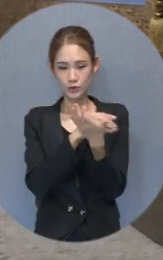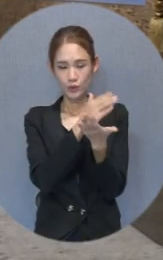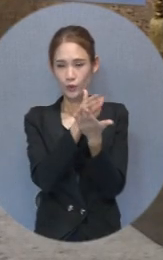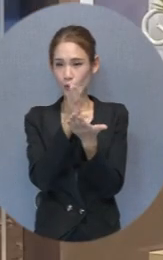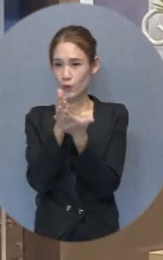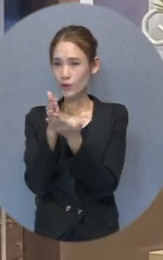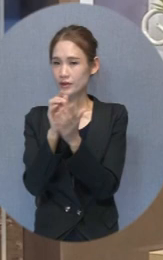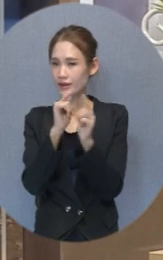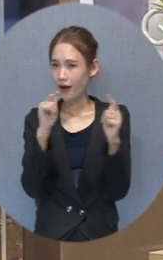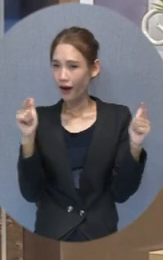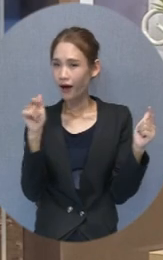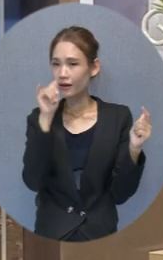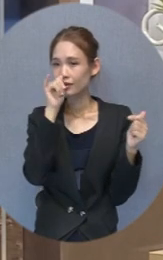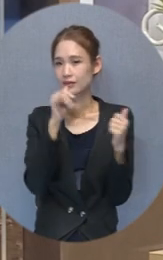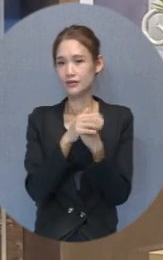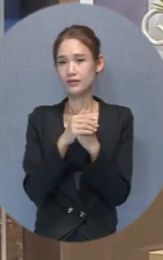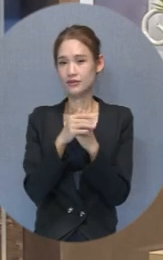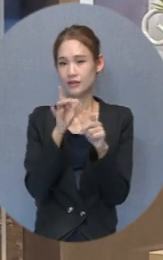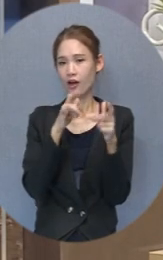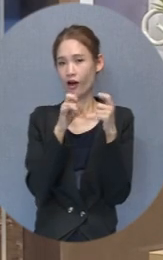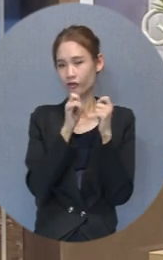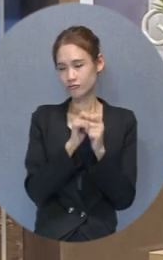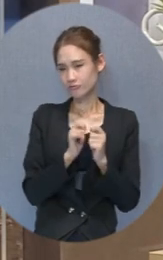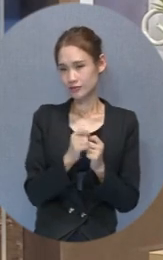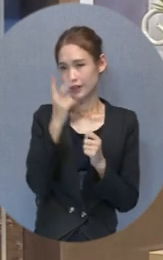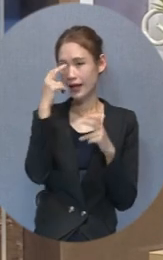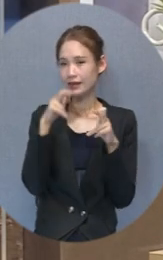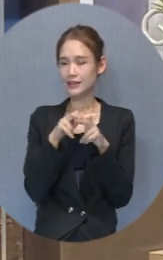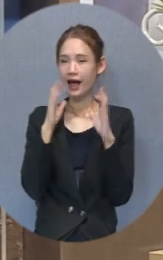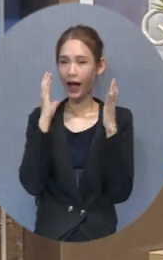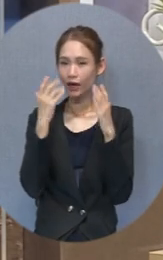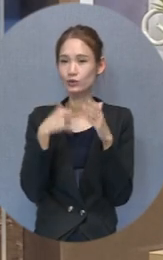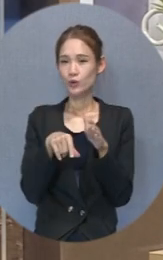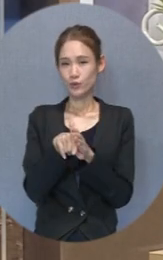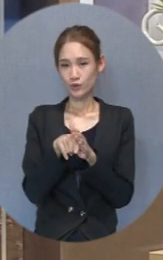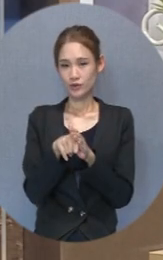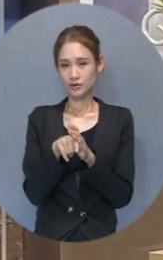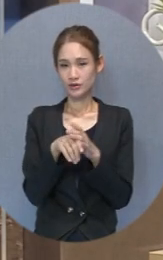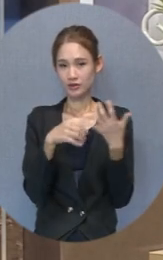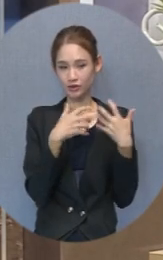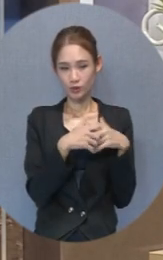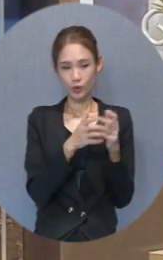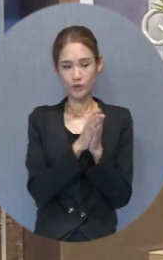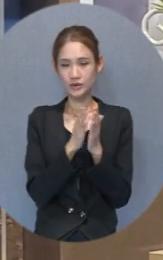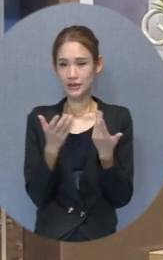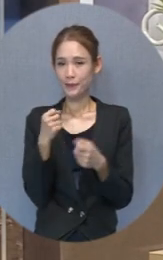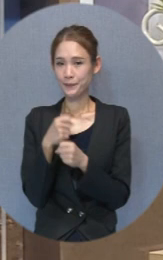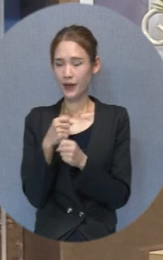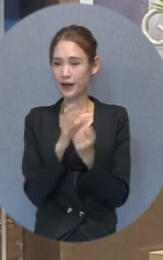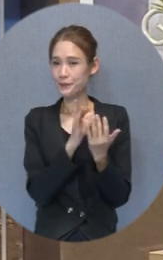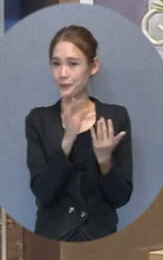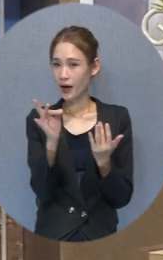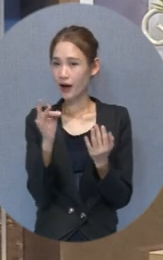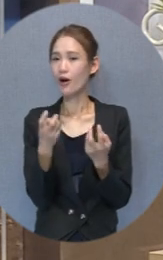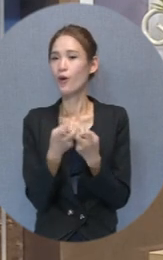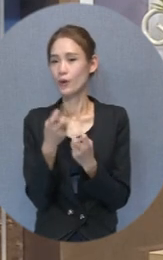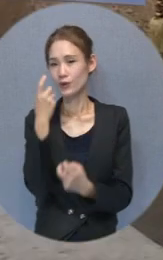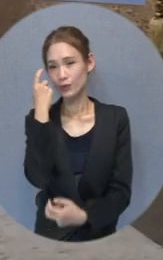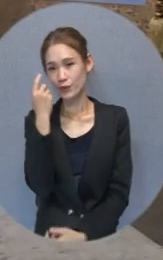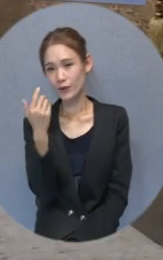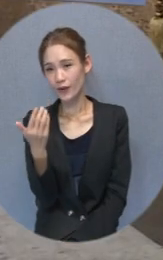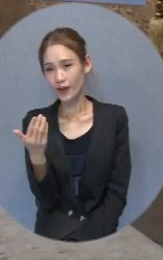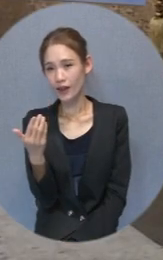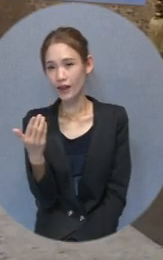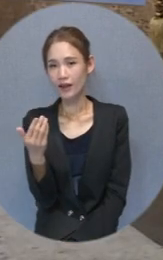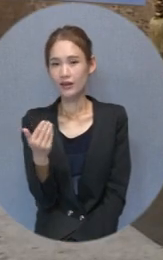다양한데 네. 어떻게 이렇게 구체적으로 시각장애 아동들을 위한 교구제를 선택하게 되셨어요?